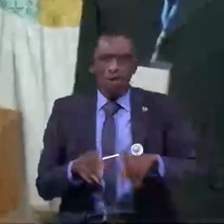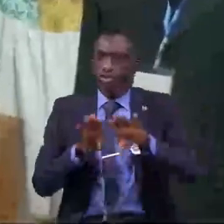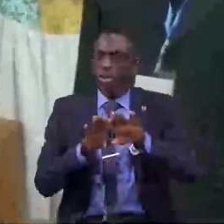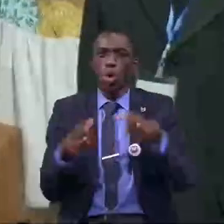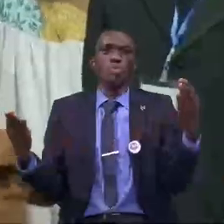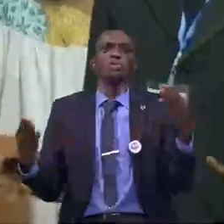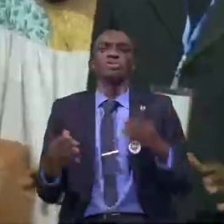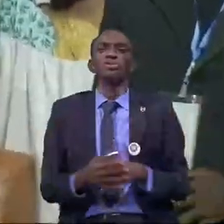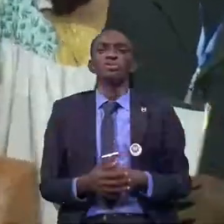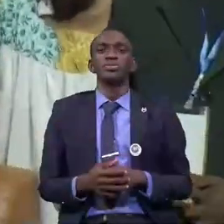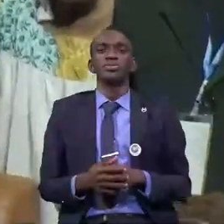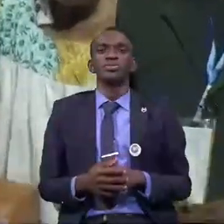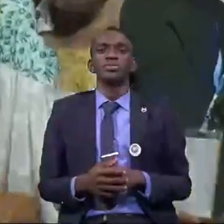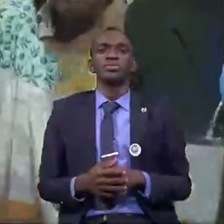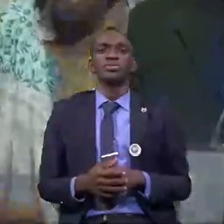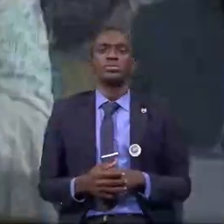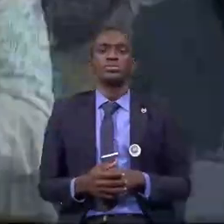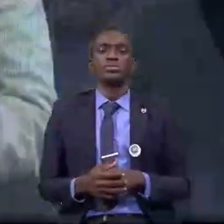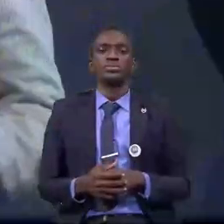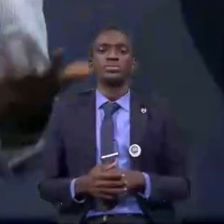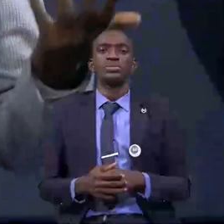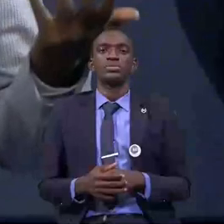Les yeux aveugles ce soir doivent s'ouvrir.